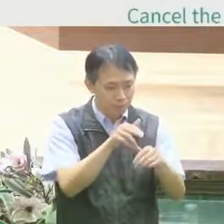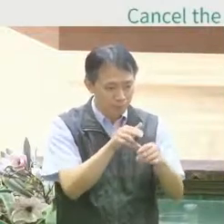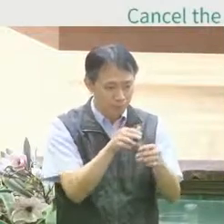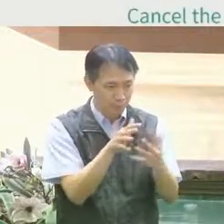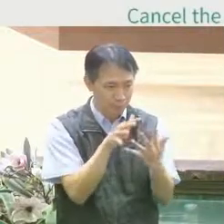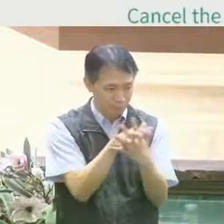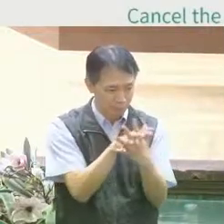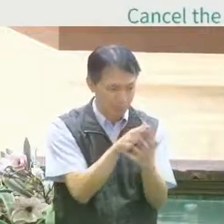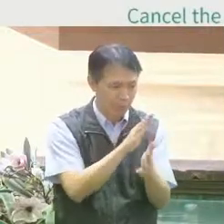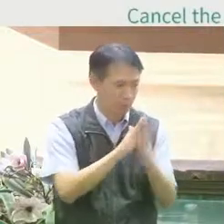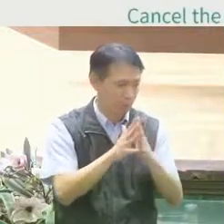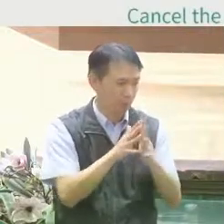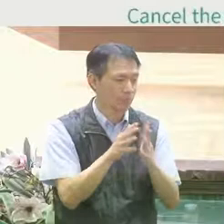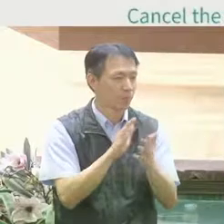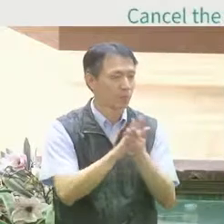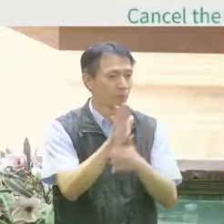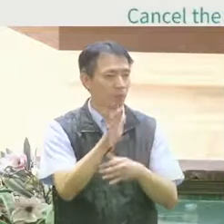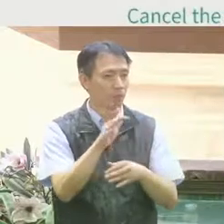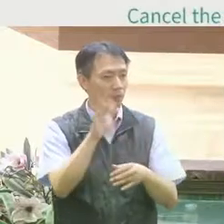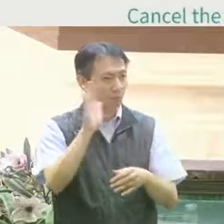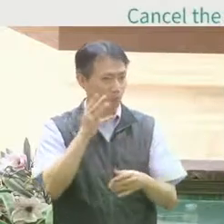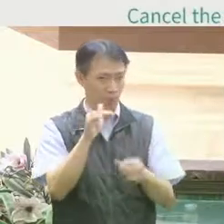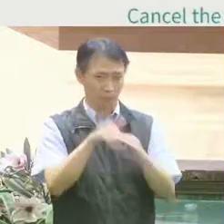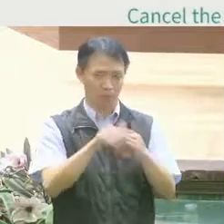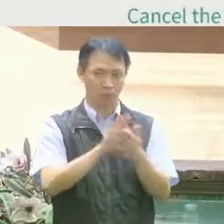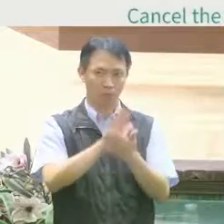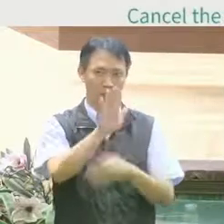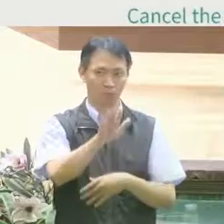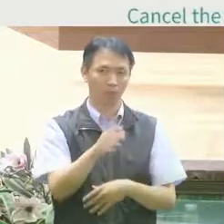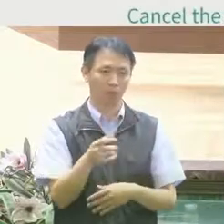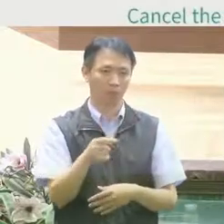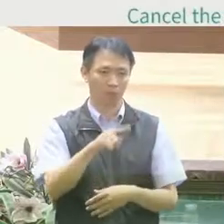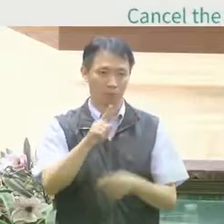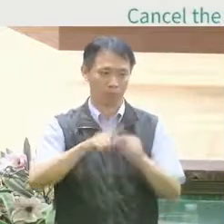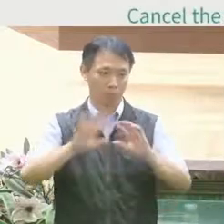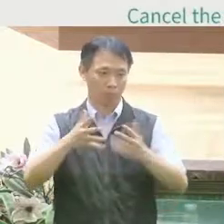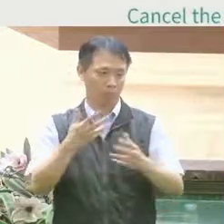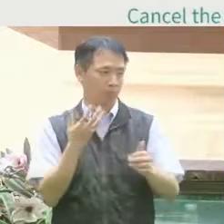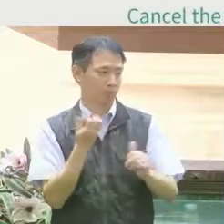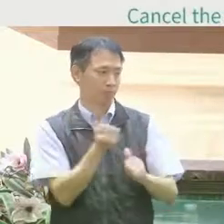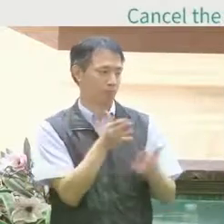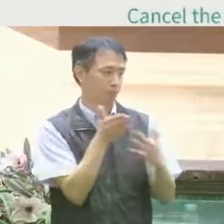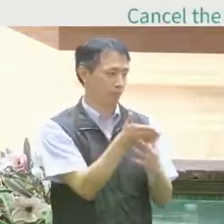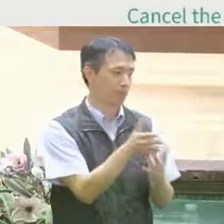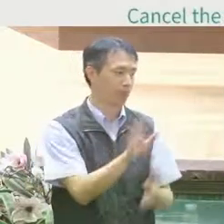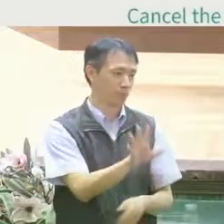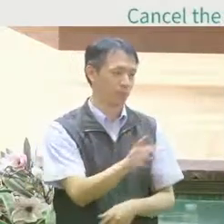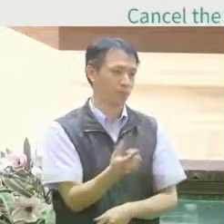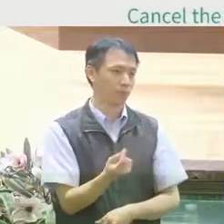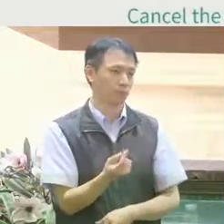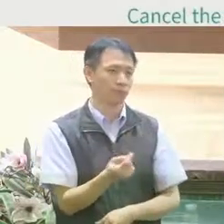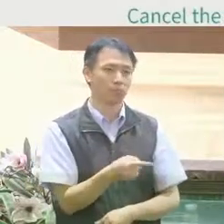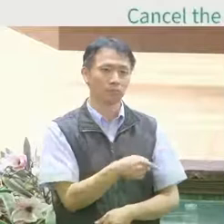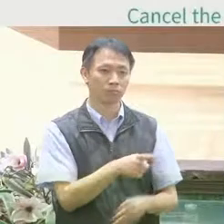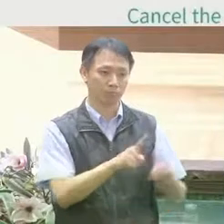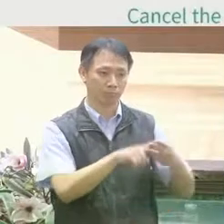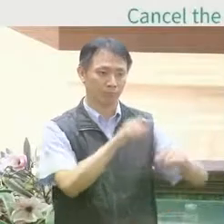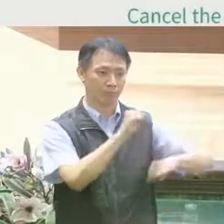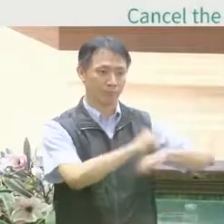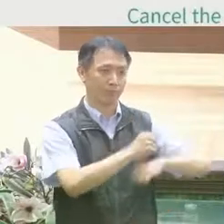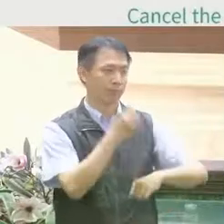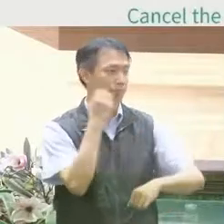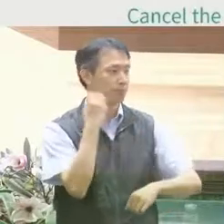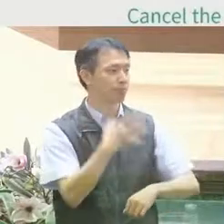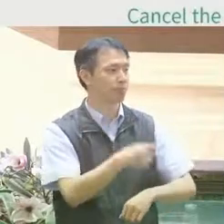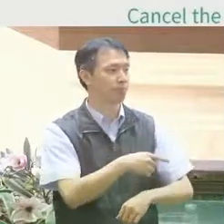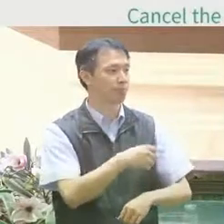了，但是投票最后还是不敌中国强力出手。主办方有核心成员因公事要